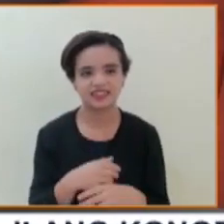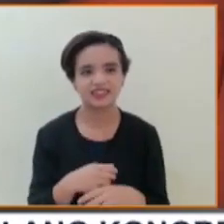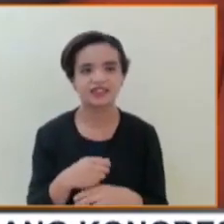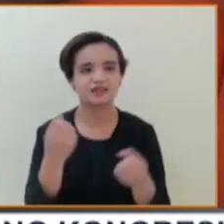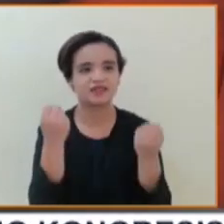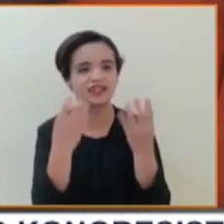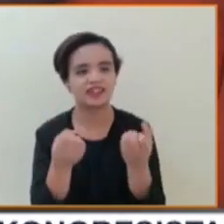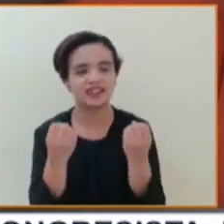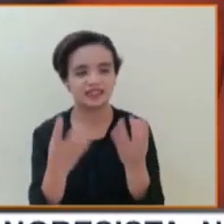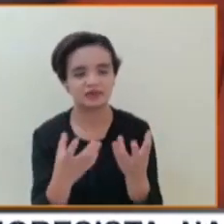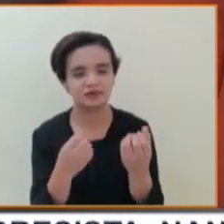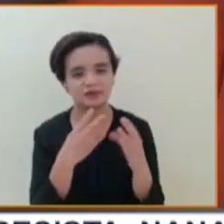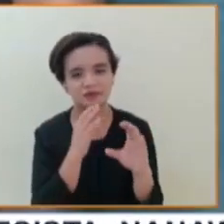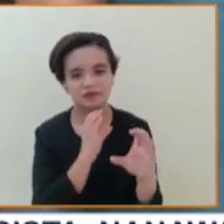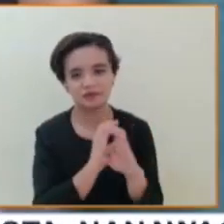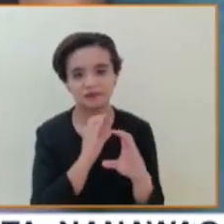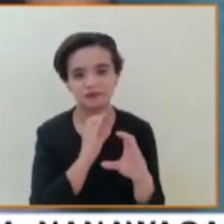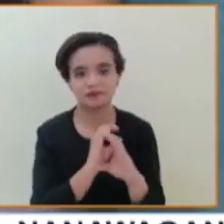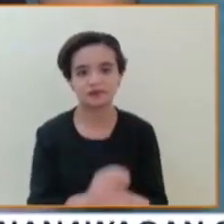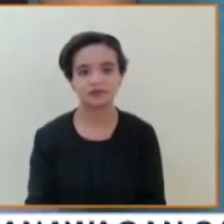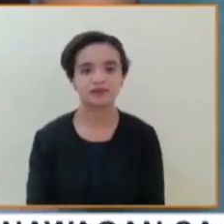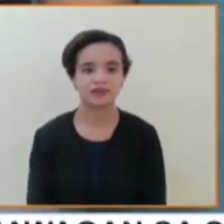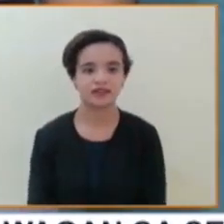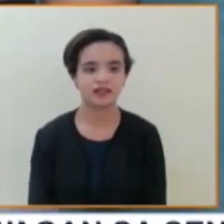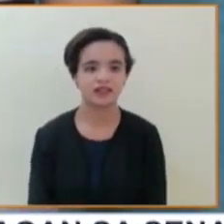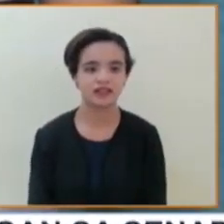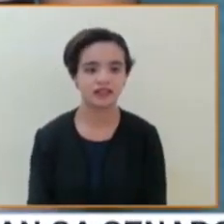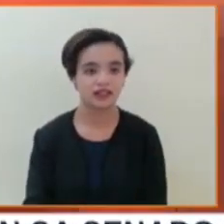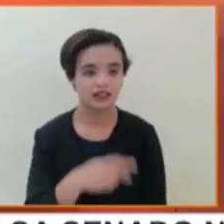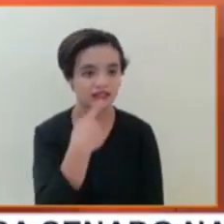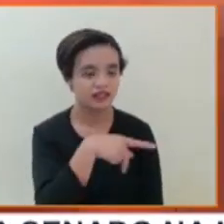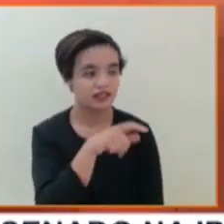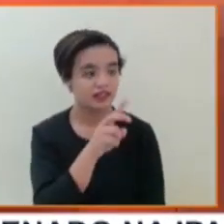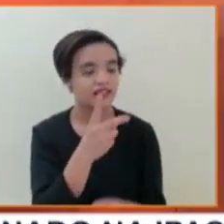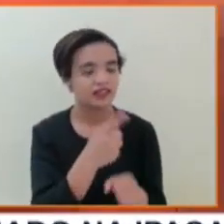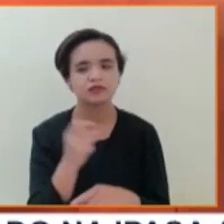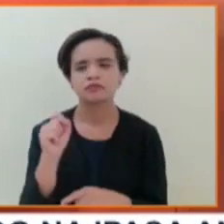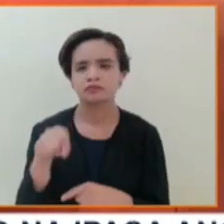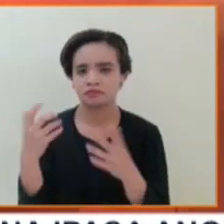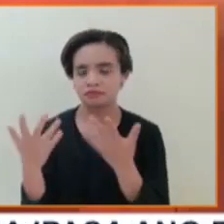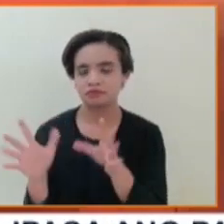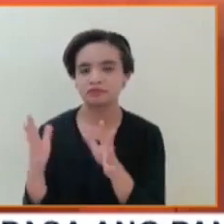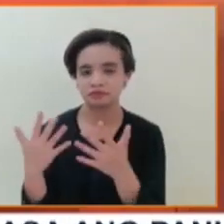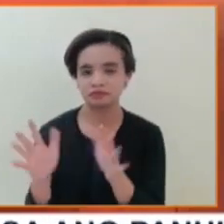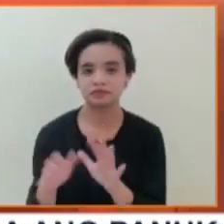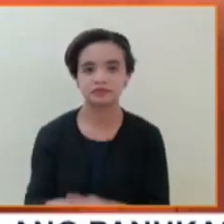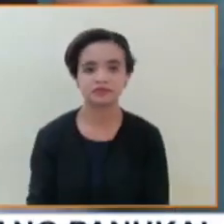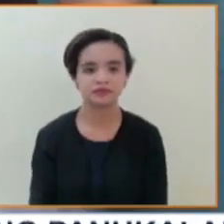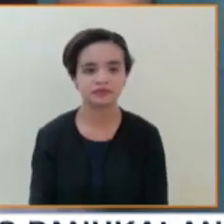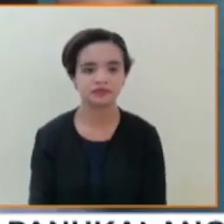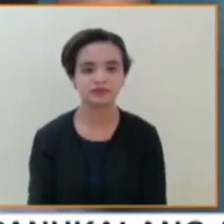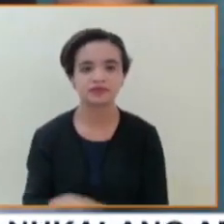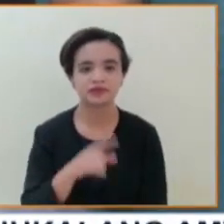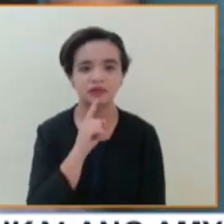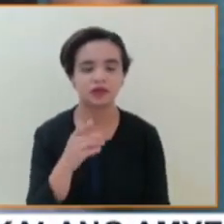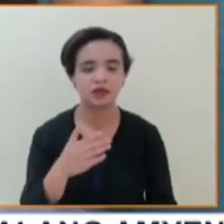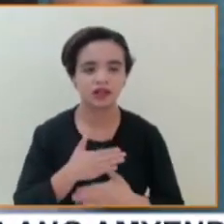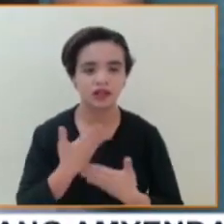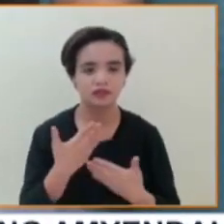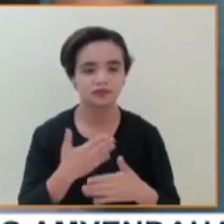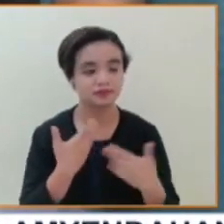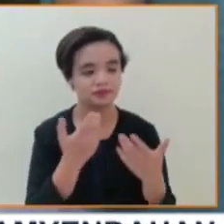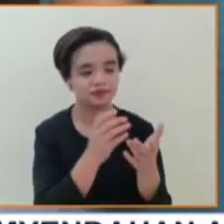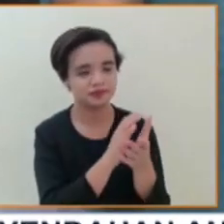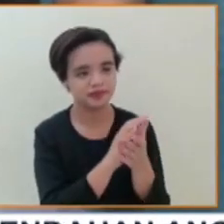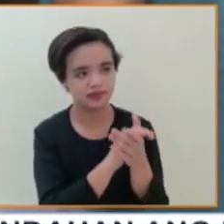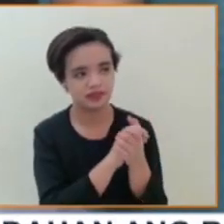Mga. Yeah. Yung tower ng PTV, nagawa mo na yun, ano? Yes, nagawa ko na siya actually. Ayan. Ako, nakakatuwa. And congratulations sa